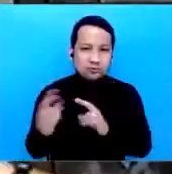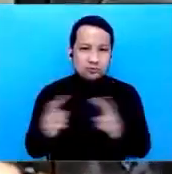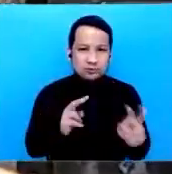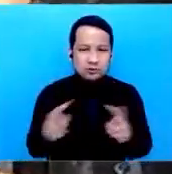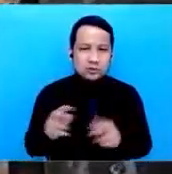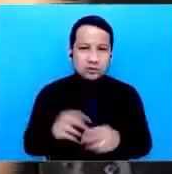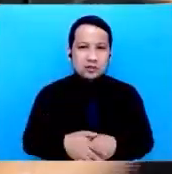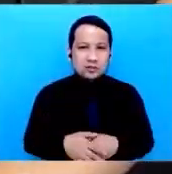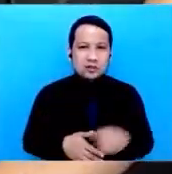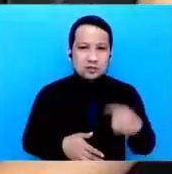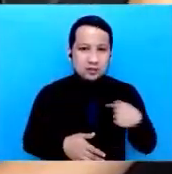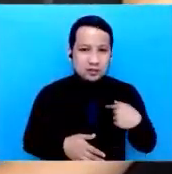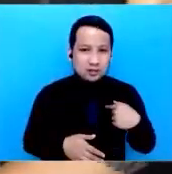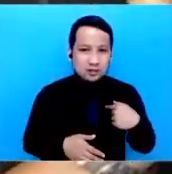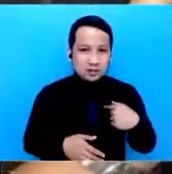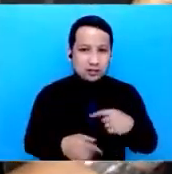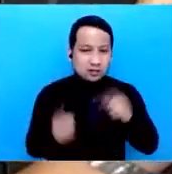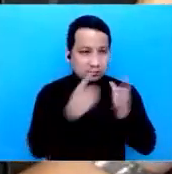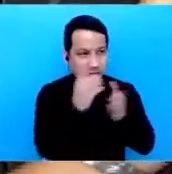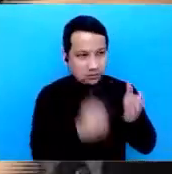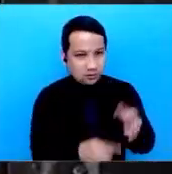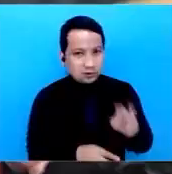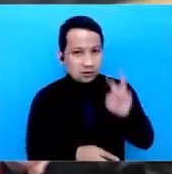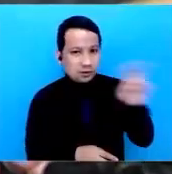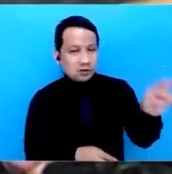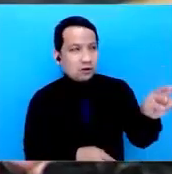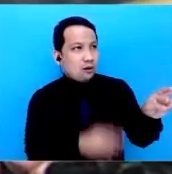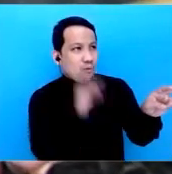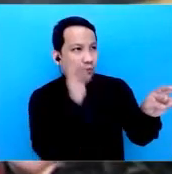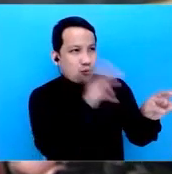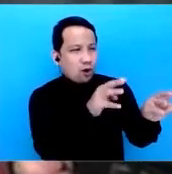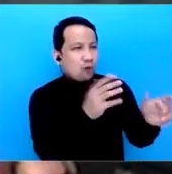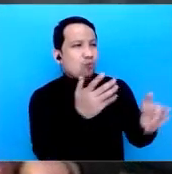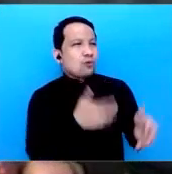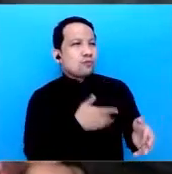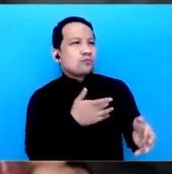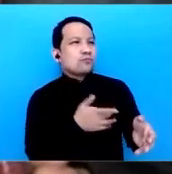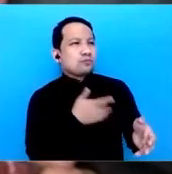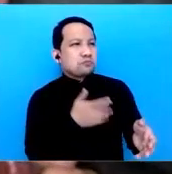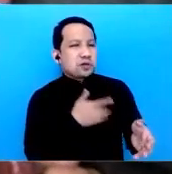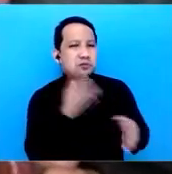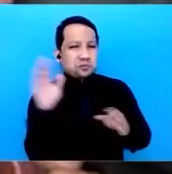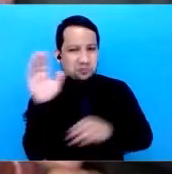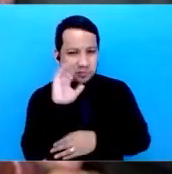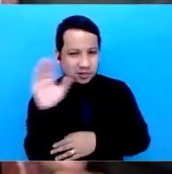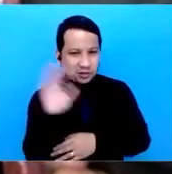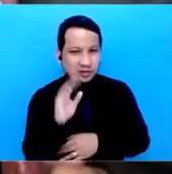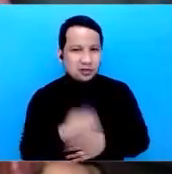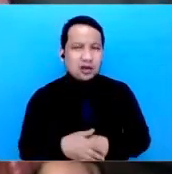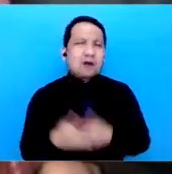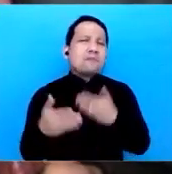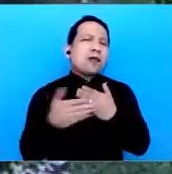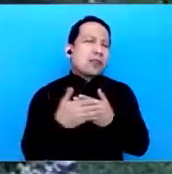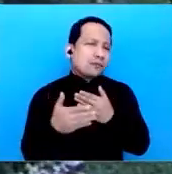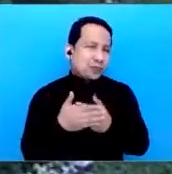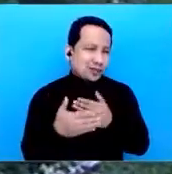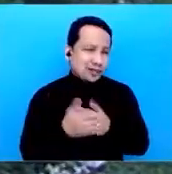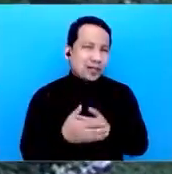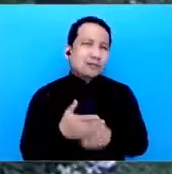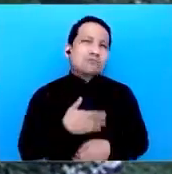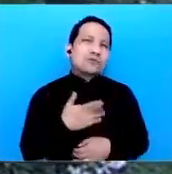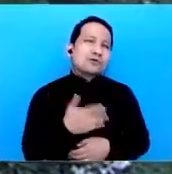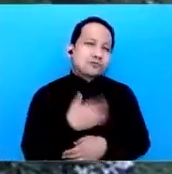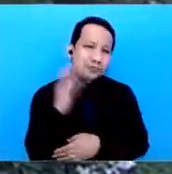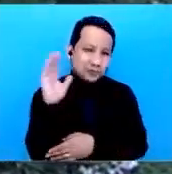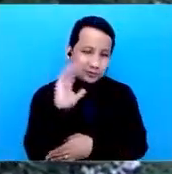kami mag-decorate, nanonood na lang kami. Nararamdaman ho natin yung parating na ho talaga malapit na yung Pasko sa atin.